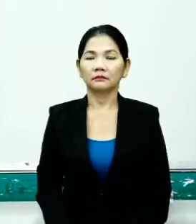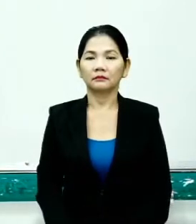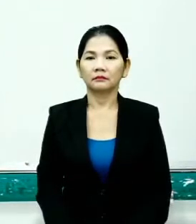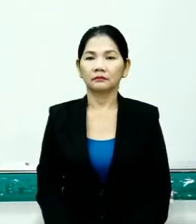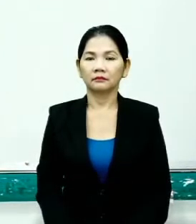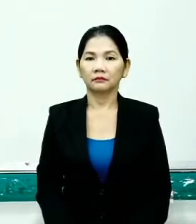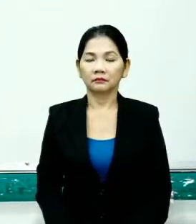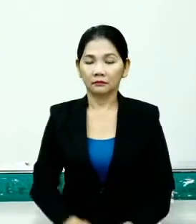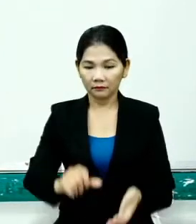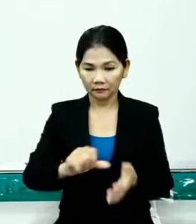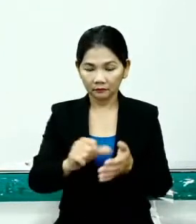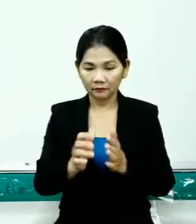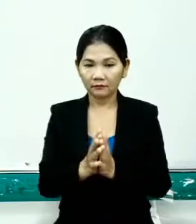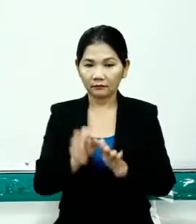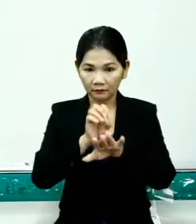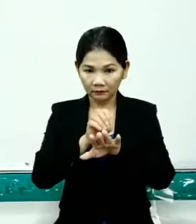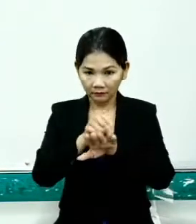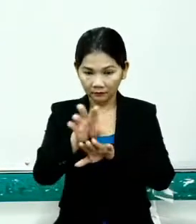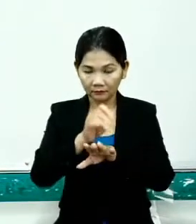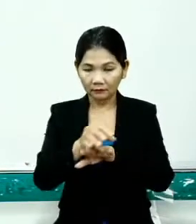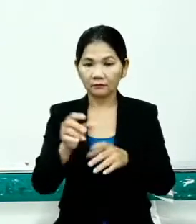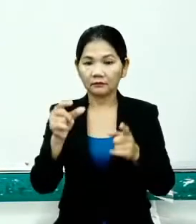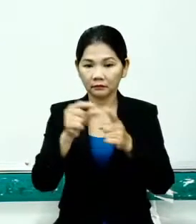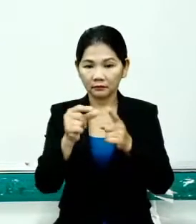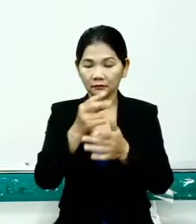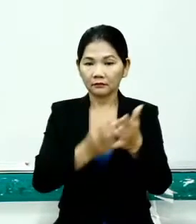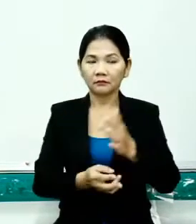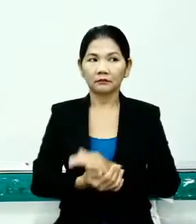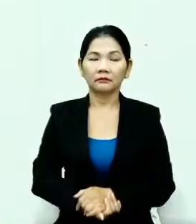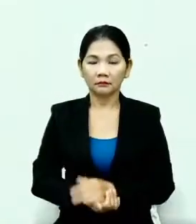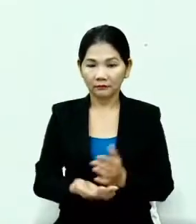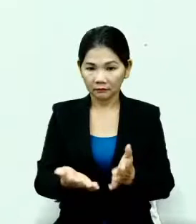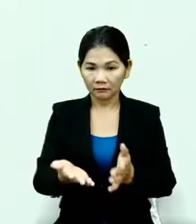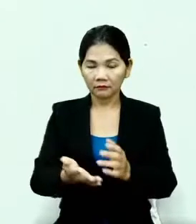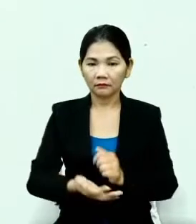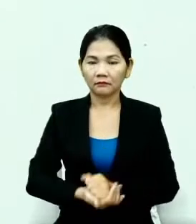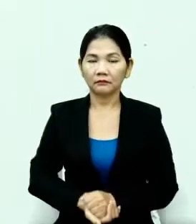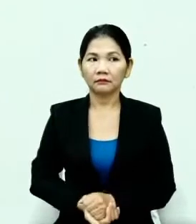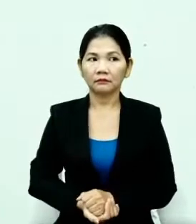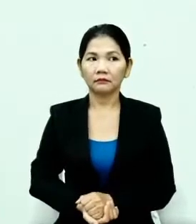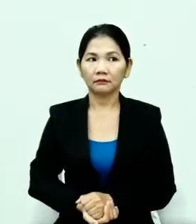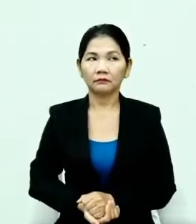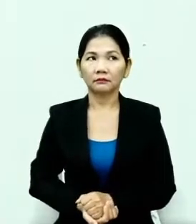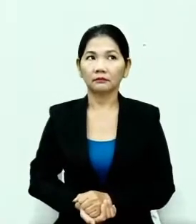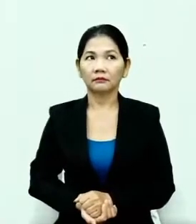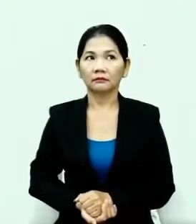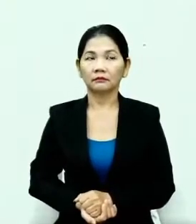Chà nè đôi nâng tu miền. Ta miền bị ở vầy khá tứ cất tình ọc nì á.